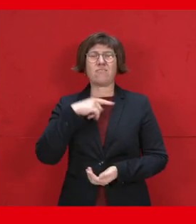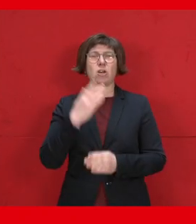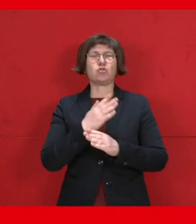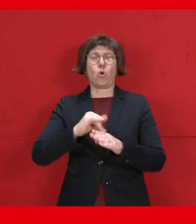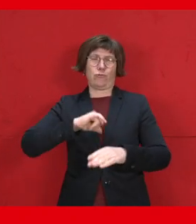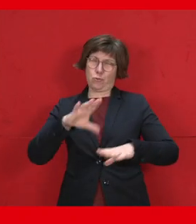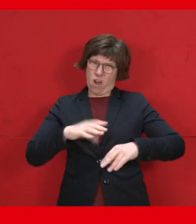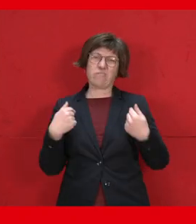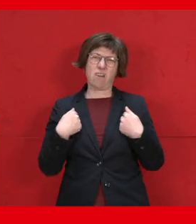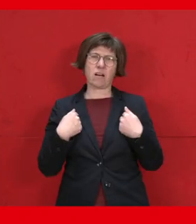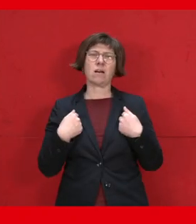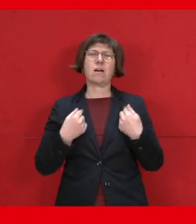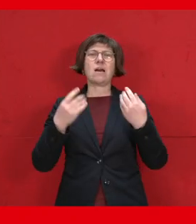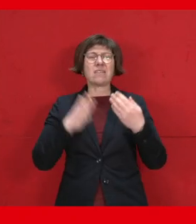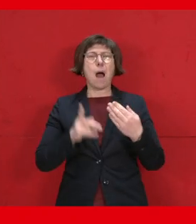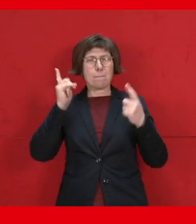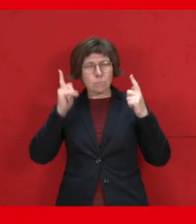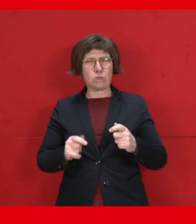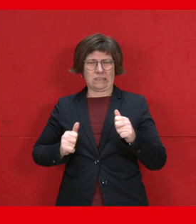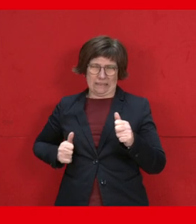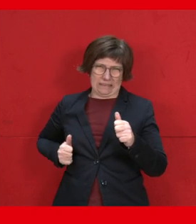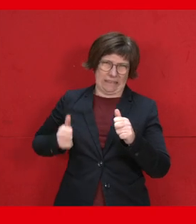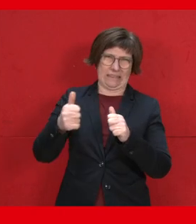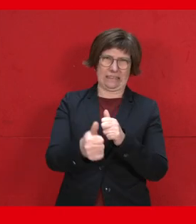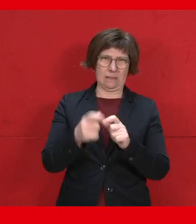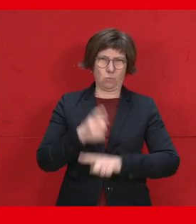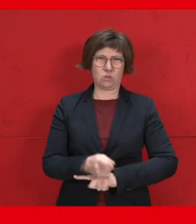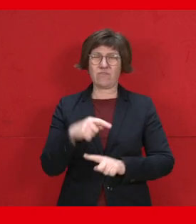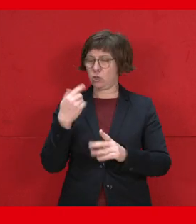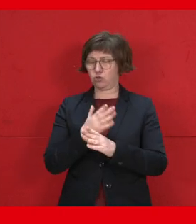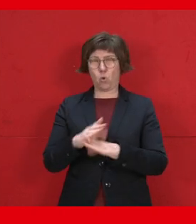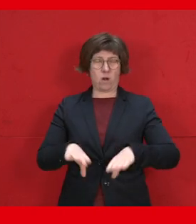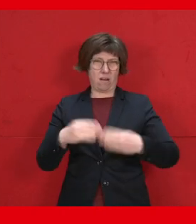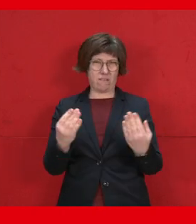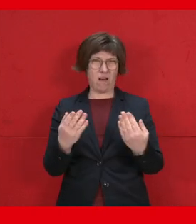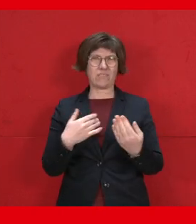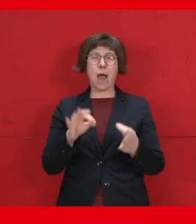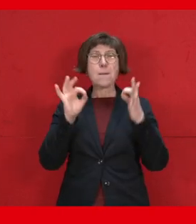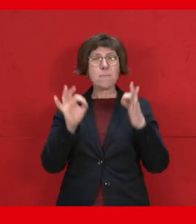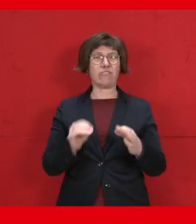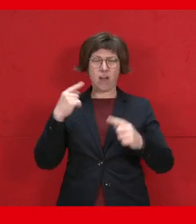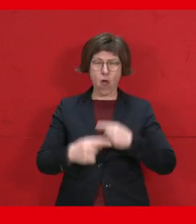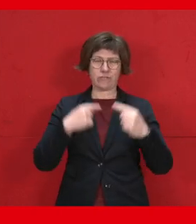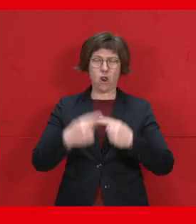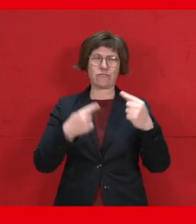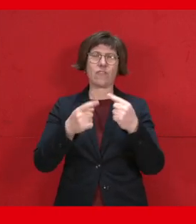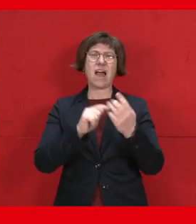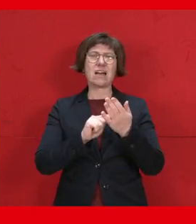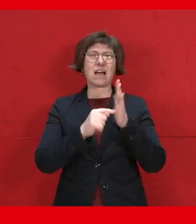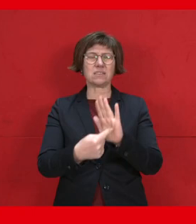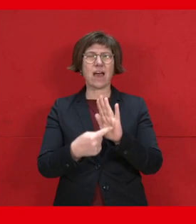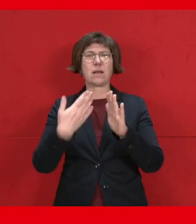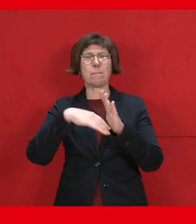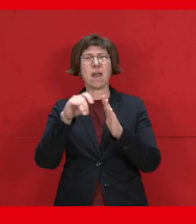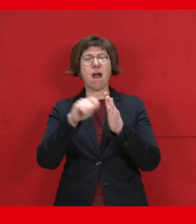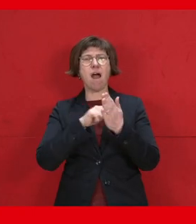weil wir wissen, dass wir eine Aufholjagd hinter uns bringen müssen. Aber wir haben damit begonnen und deshalb sind wir mittendrin. Es wird sich zeigen, dass umso näher